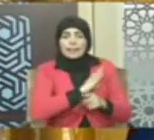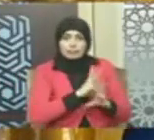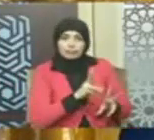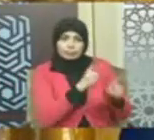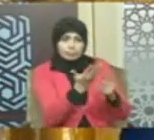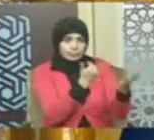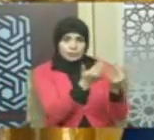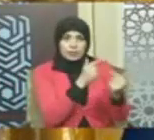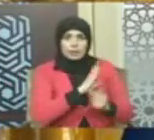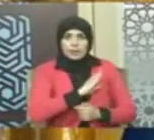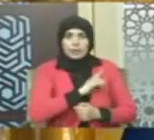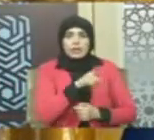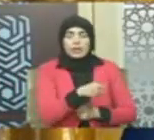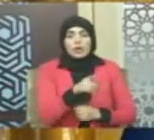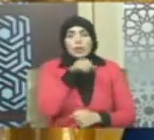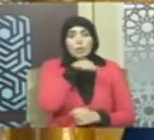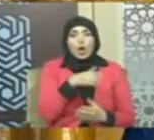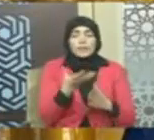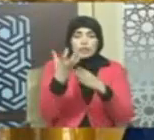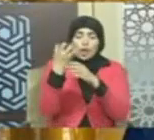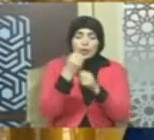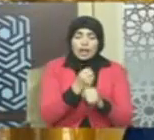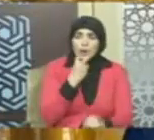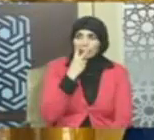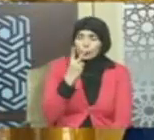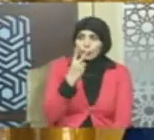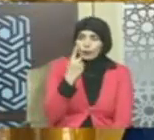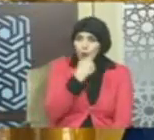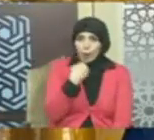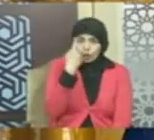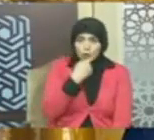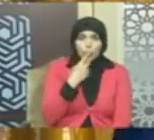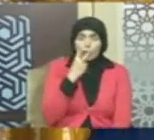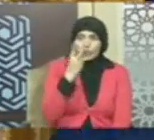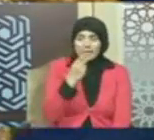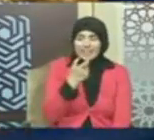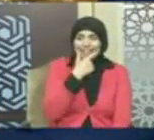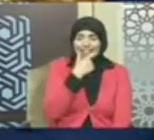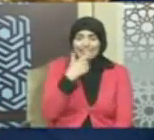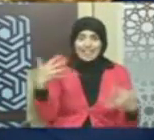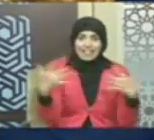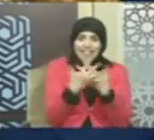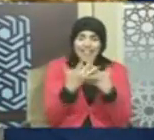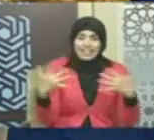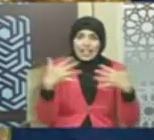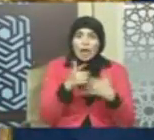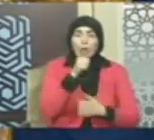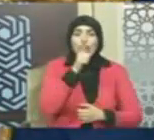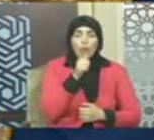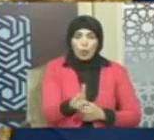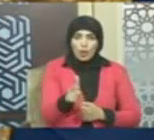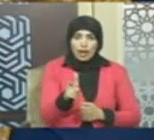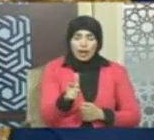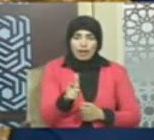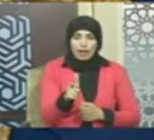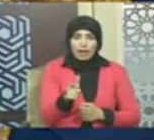للجيش، ووجه النبي صلى الله عليه وسلم يتهلل ويقول: